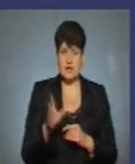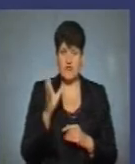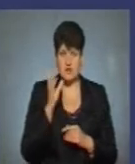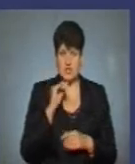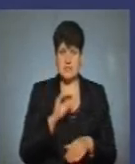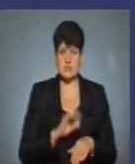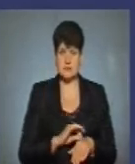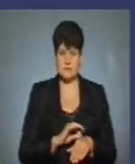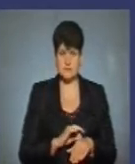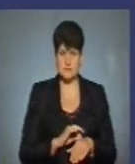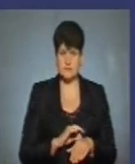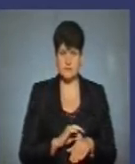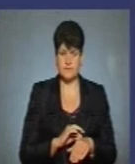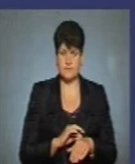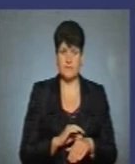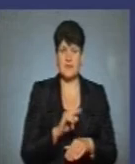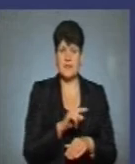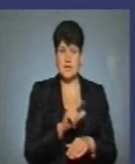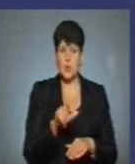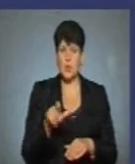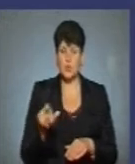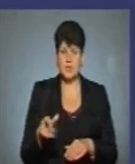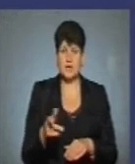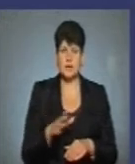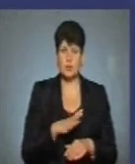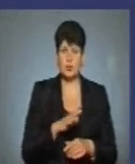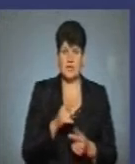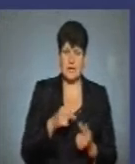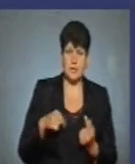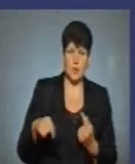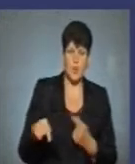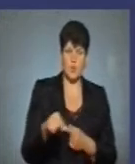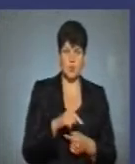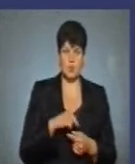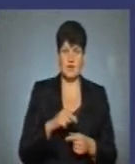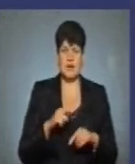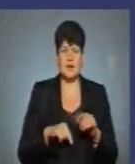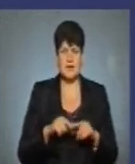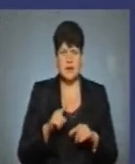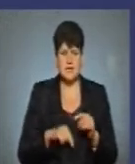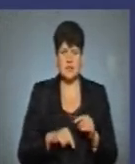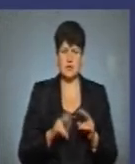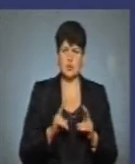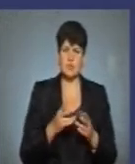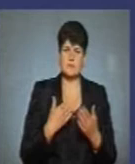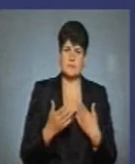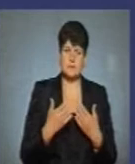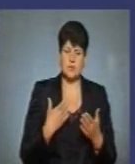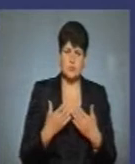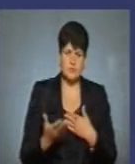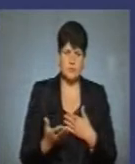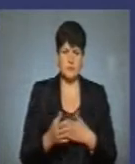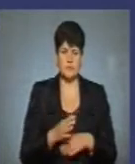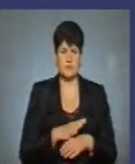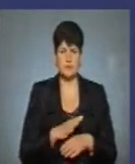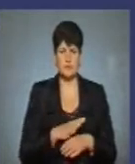захворілою. Ті люди, які були її оточені, тобто рідні, чи хтось з нею спілкувався,